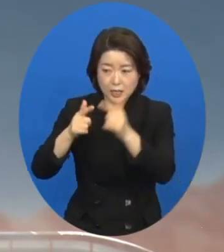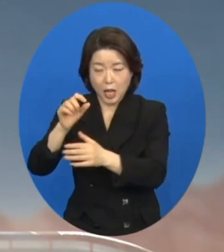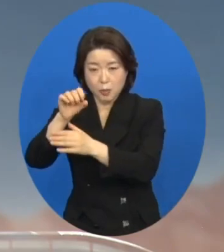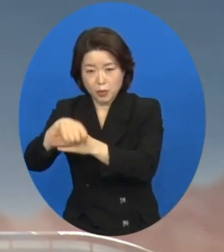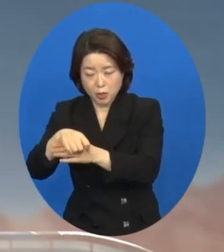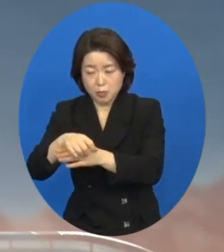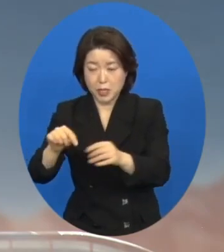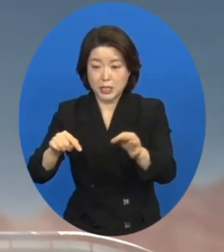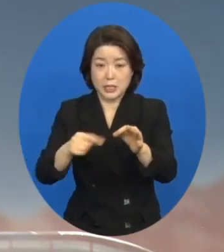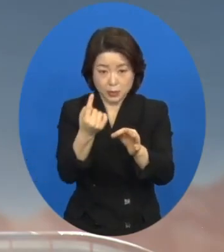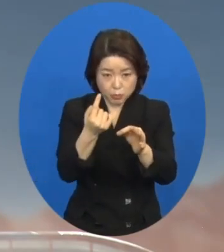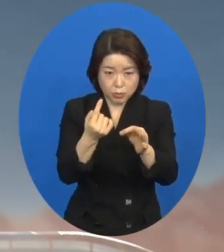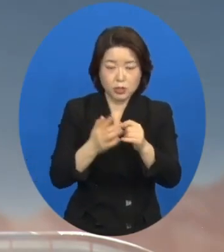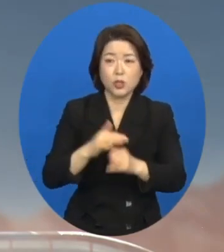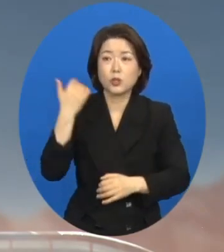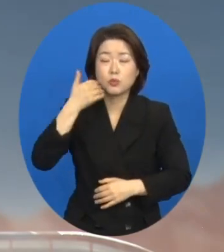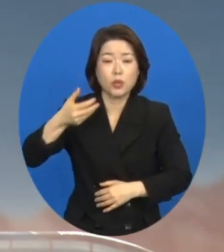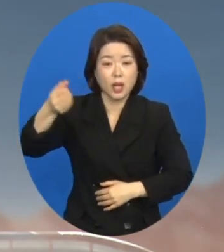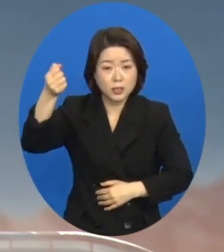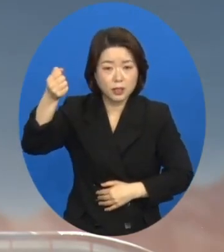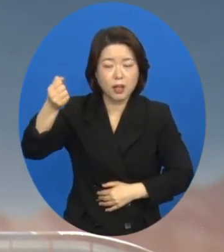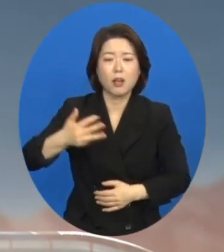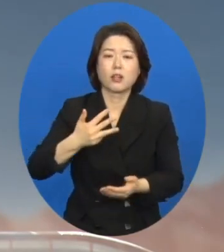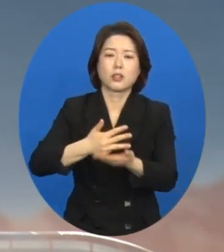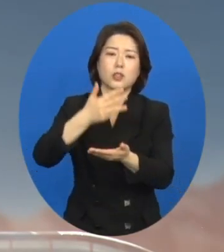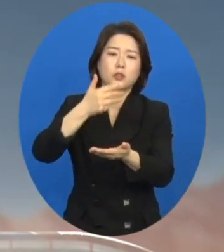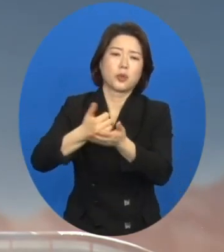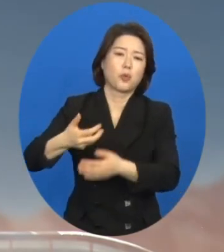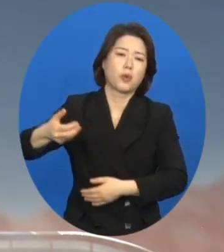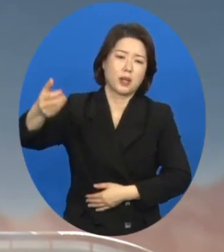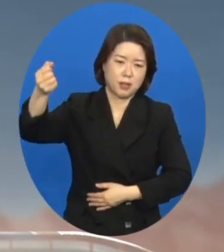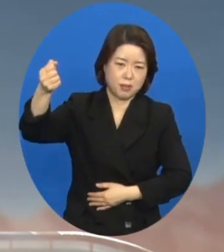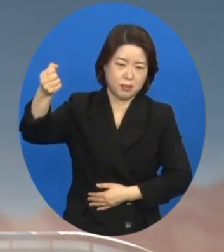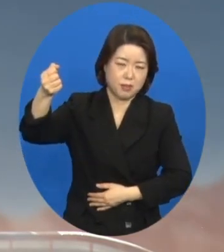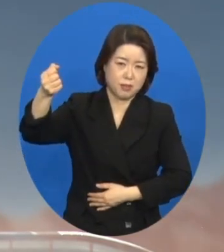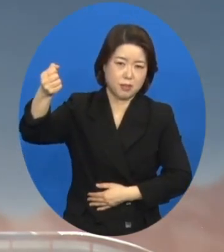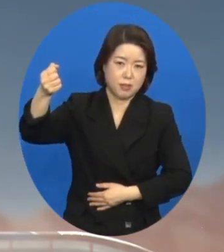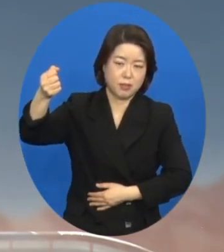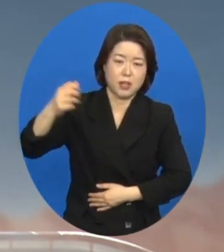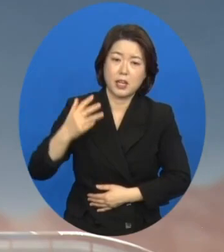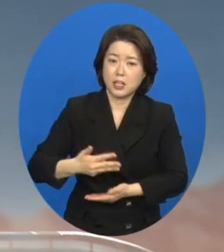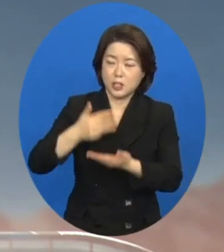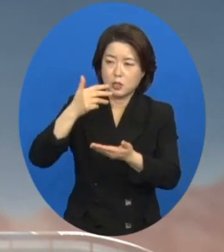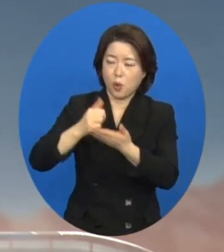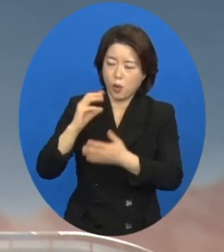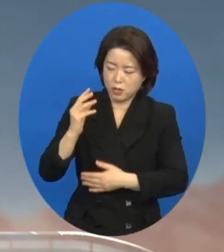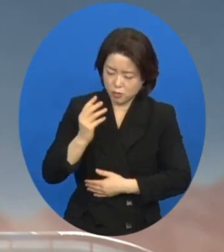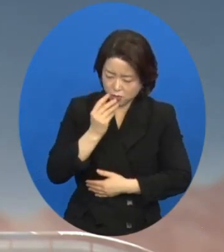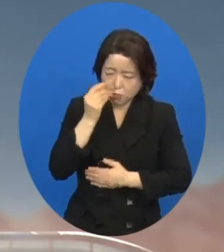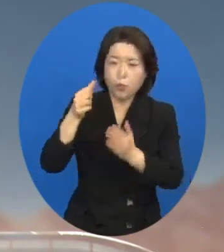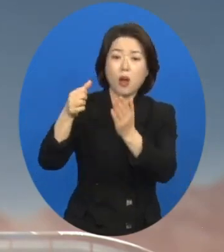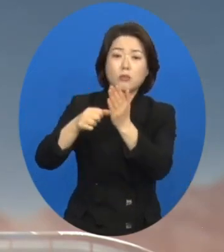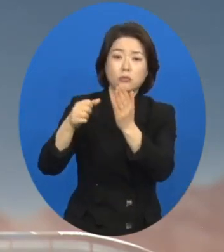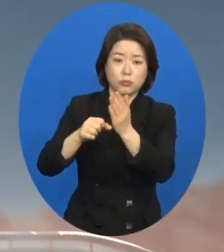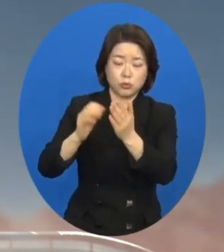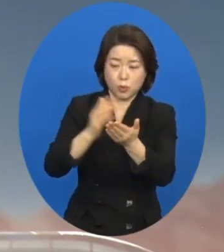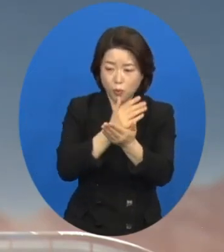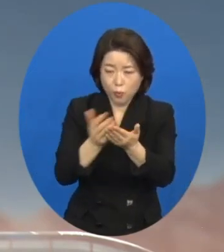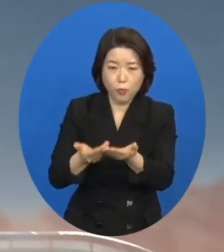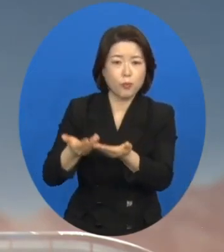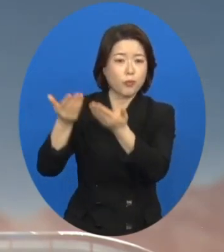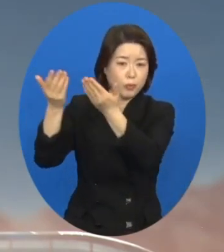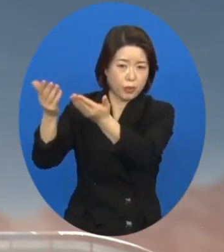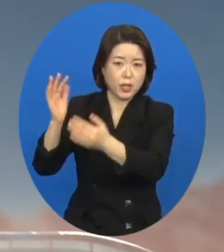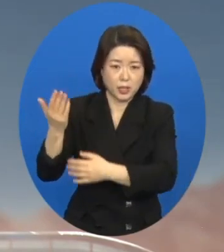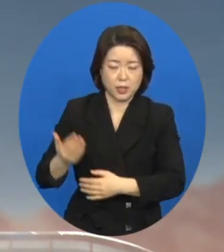10분의 1은 누구의 것이라고요? 여호와의 것이니 여호와의 거룩한 성물이라.